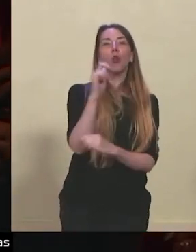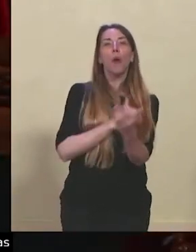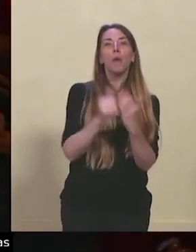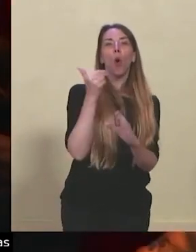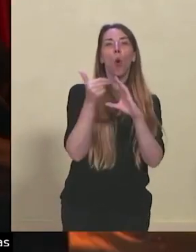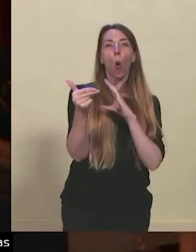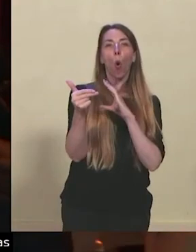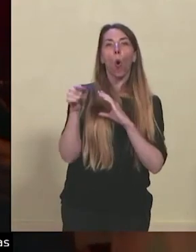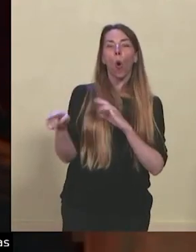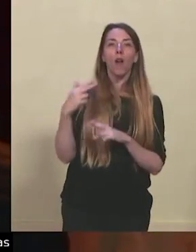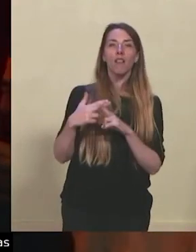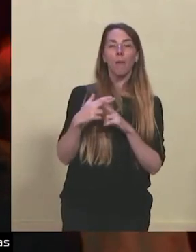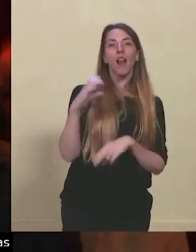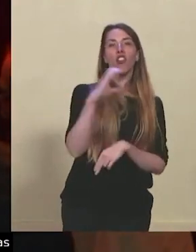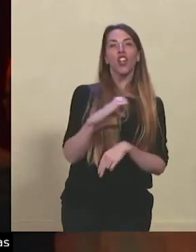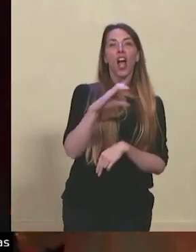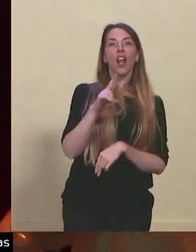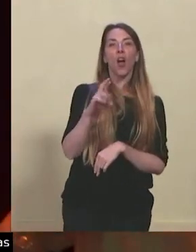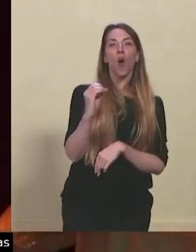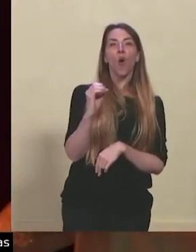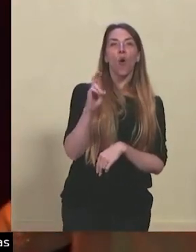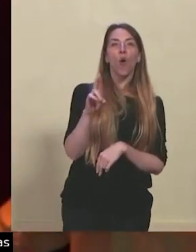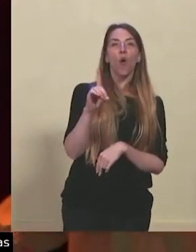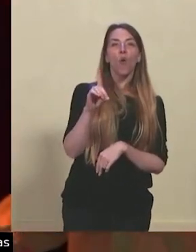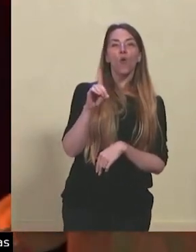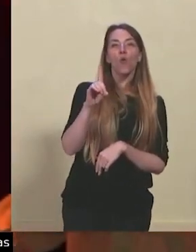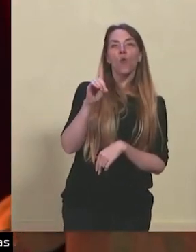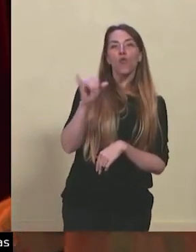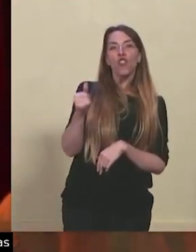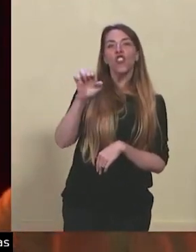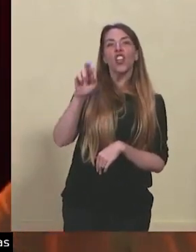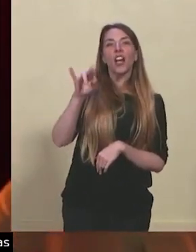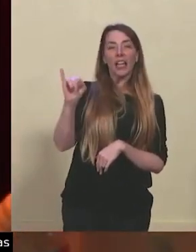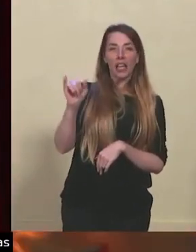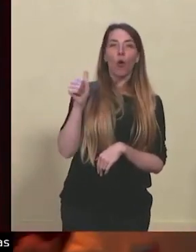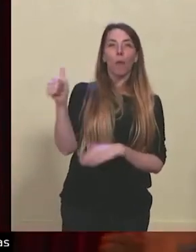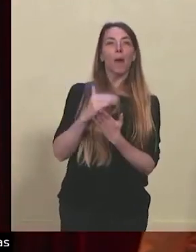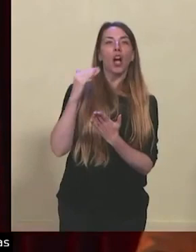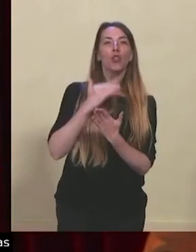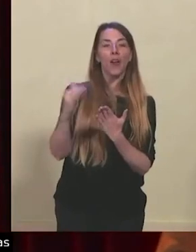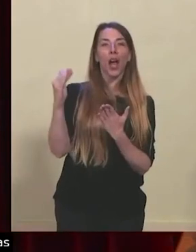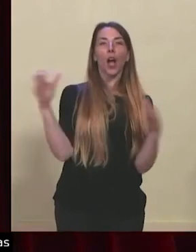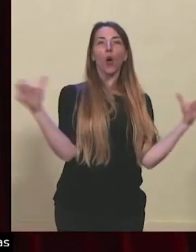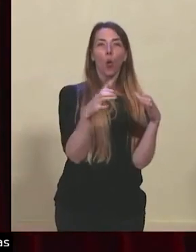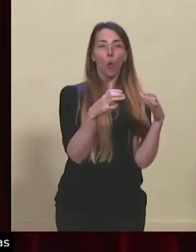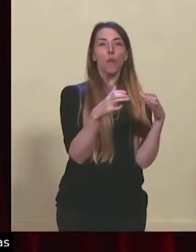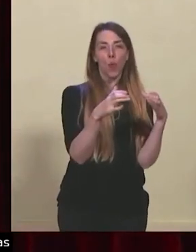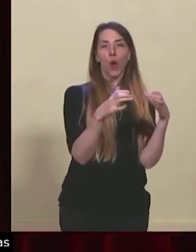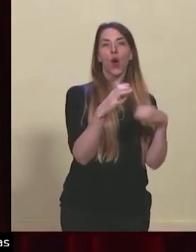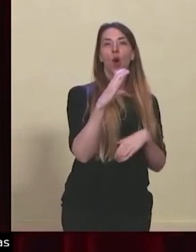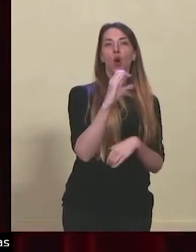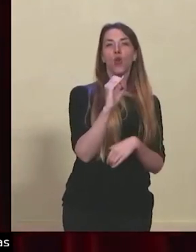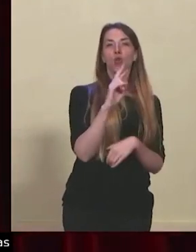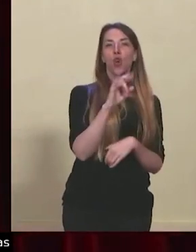il est 91e, il s'appelle Charles Ruggieri. Charles Ruggieri, c'est donc un actionnaire principal du groupe Korian. Korian, c'est